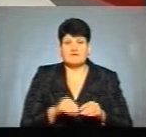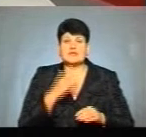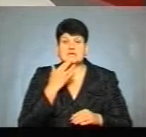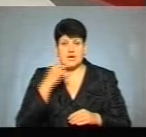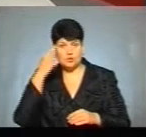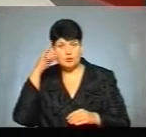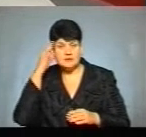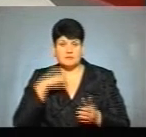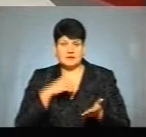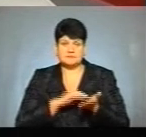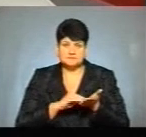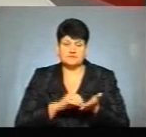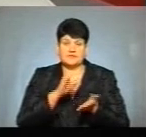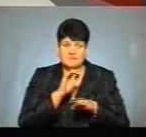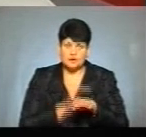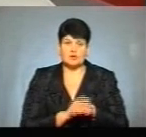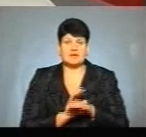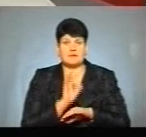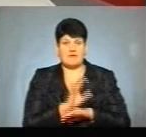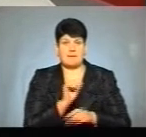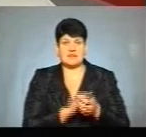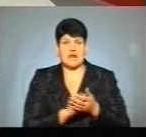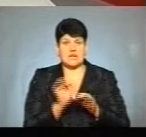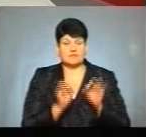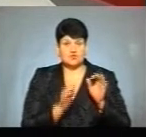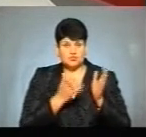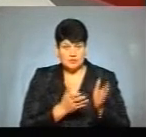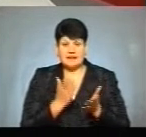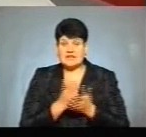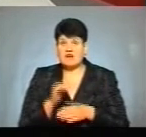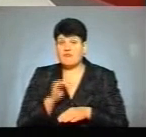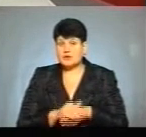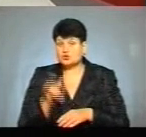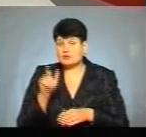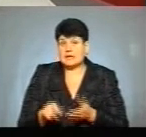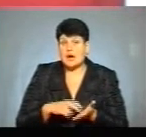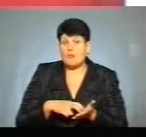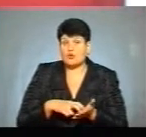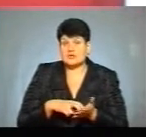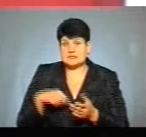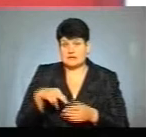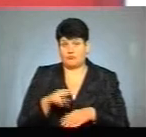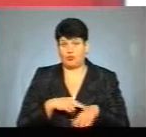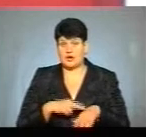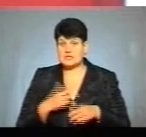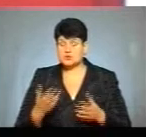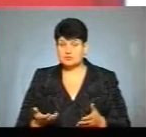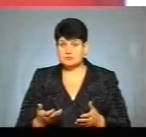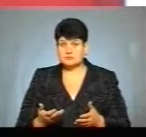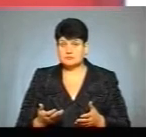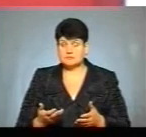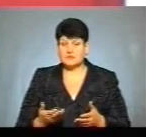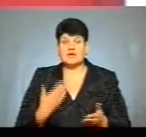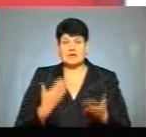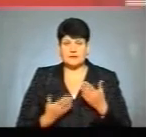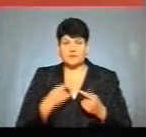ми документуємо і фіксуємо, ми направляємо матеріали в суд. Проте є такі факти, що людина боїться дійти до органів поліції. Якщо